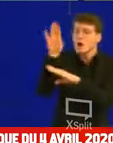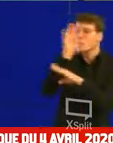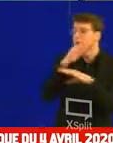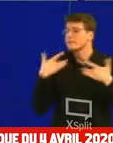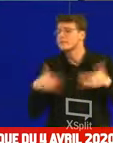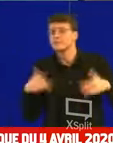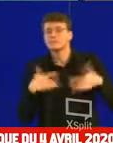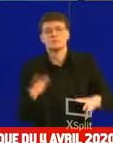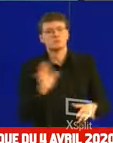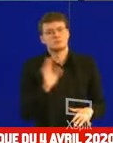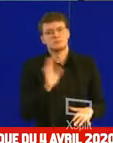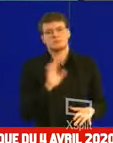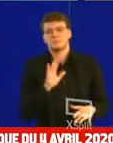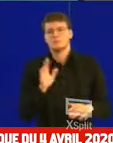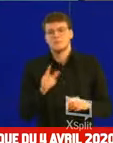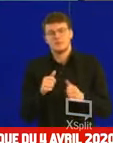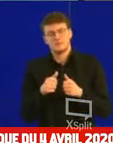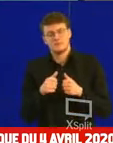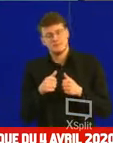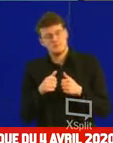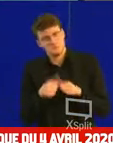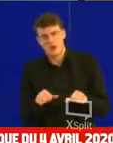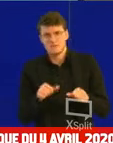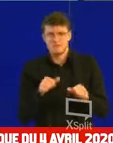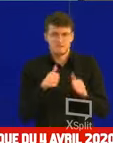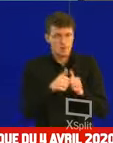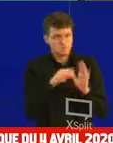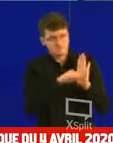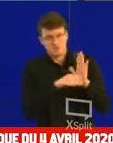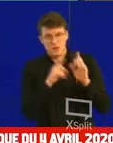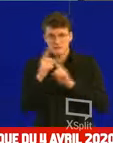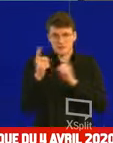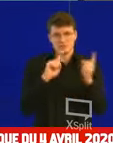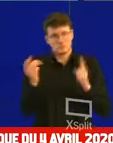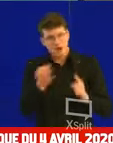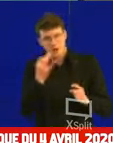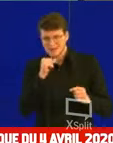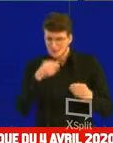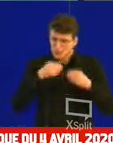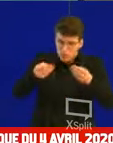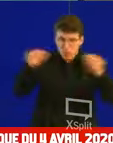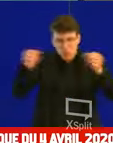routine marine principe quatre niveaux notamment selon m